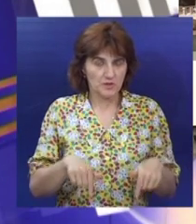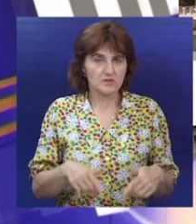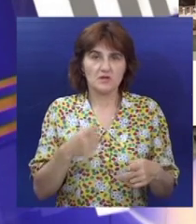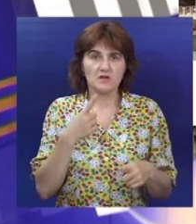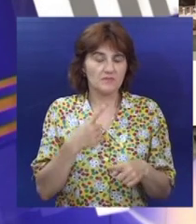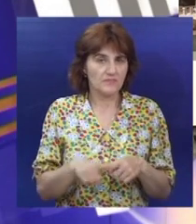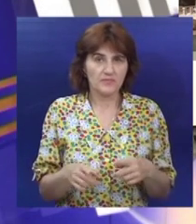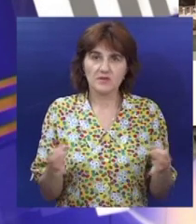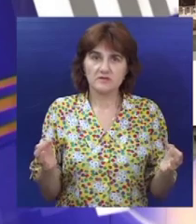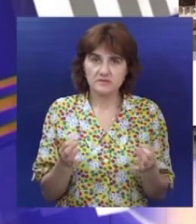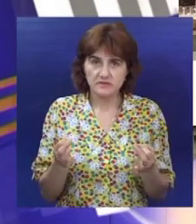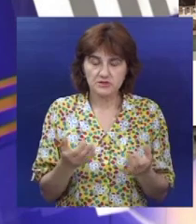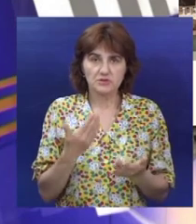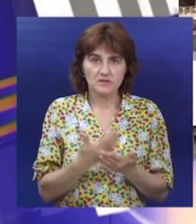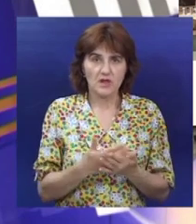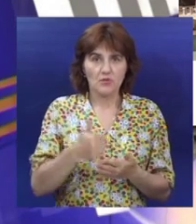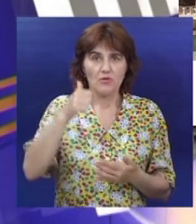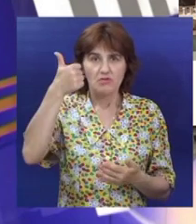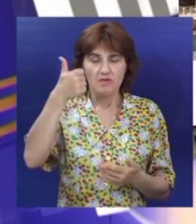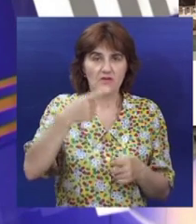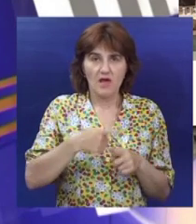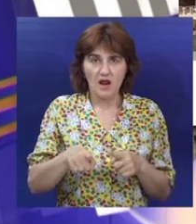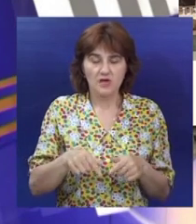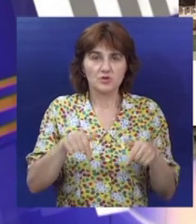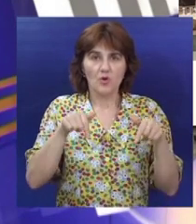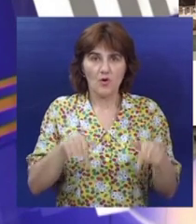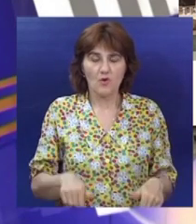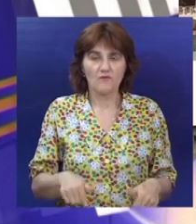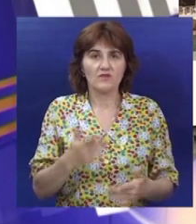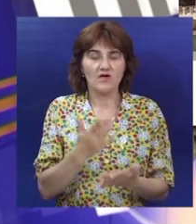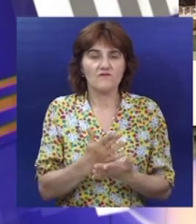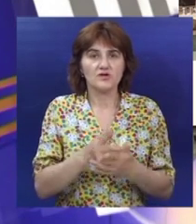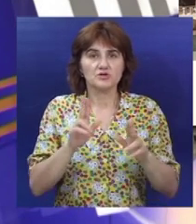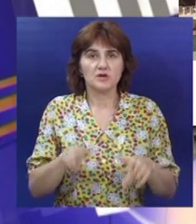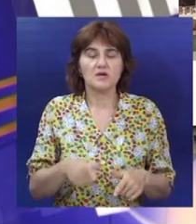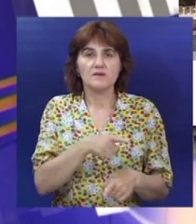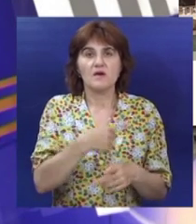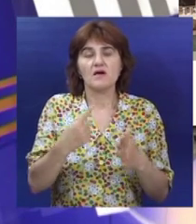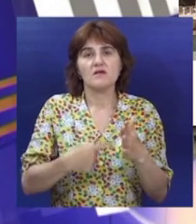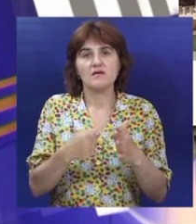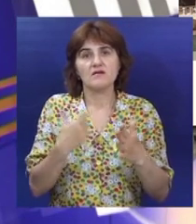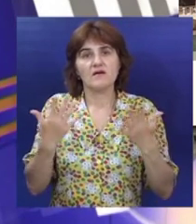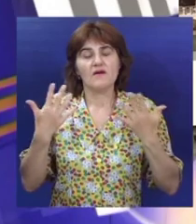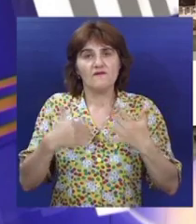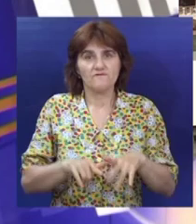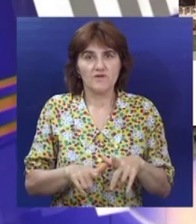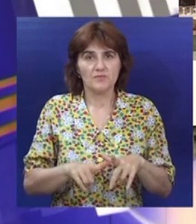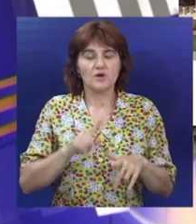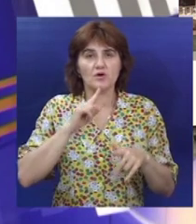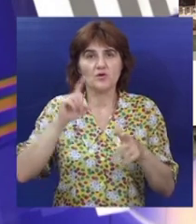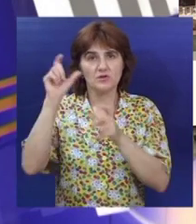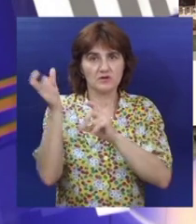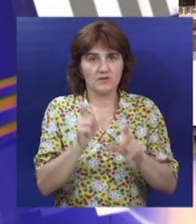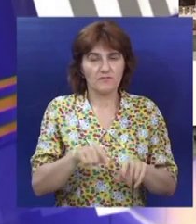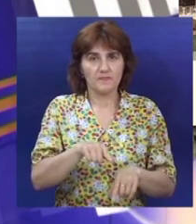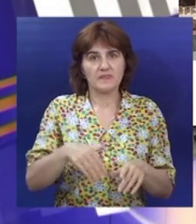se ovde u Subotici iz nekoliko razloga. Jedan i najbitniji razlog je naša fabrika u kojoj se proizvode generatori za vetroelektrane